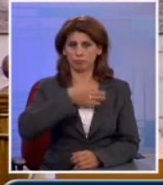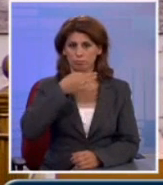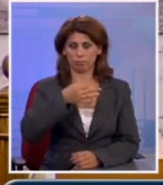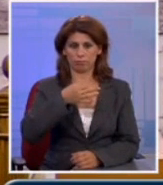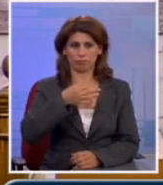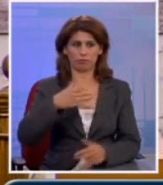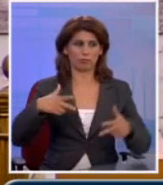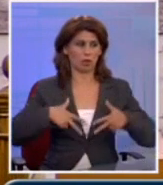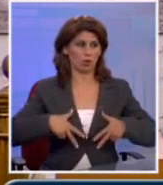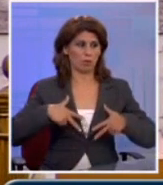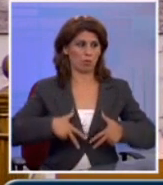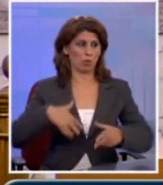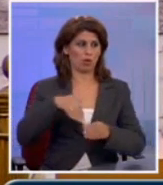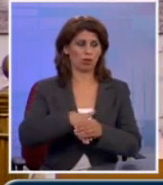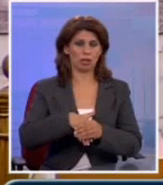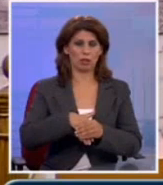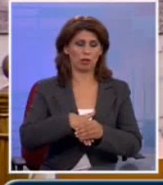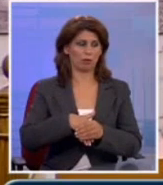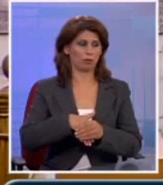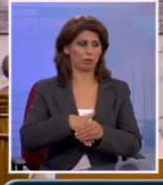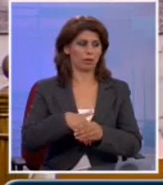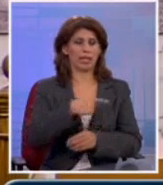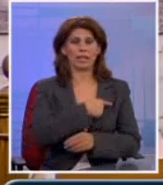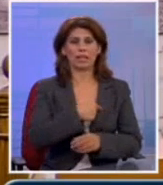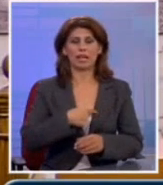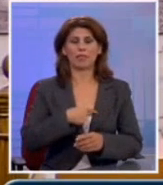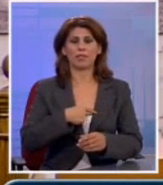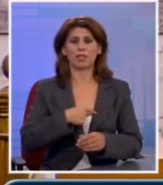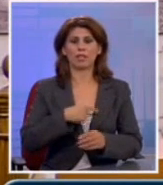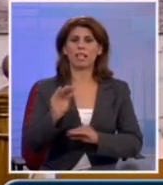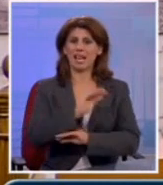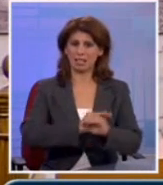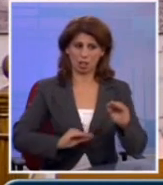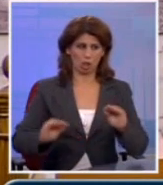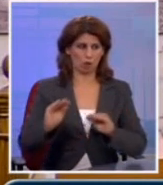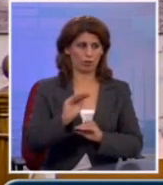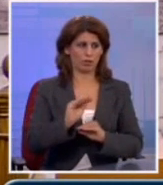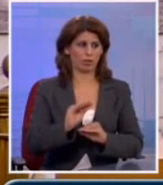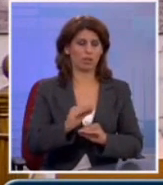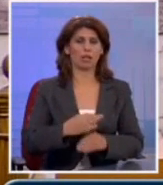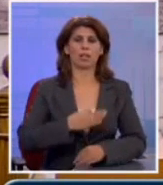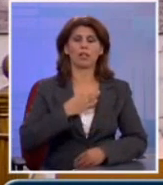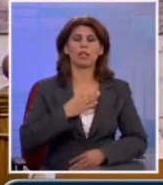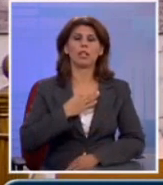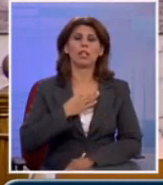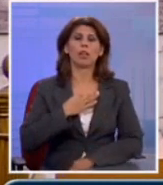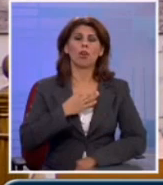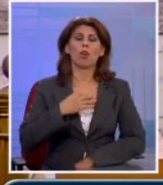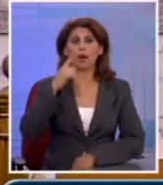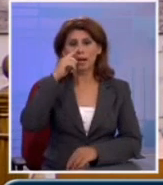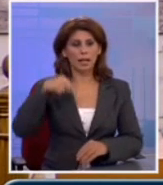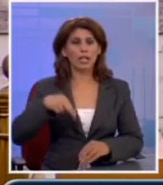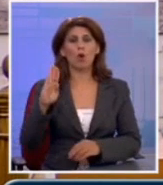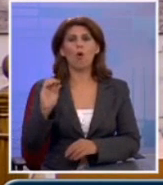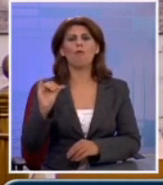στον Υπουργό Εσωτερικών και Διοικητικής Ανασυγκρότησης, τον κύριο Νίκο Βούτση, και